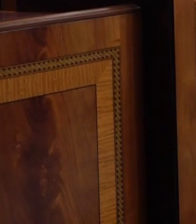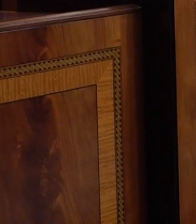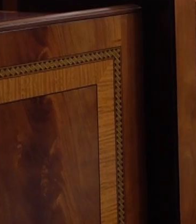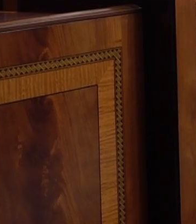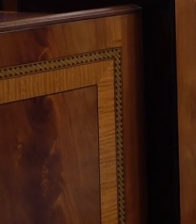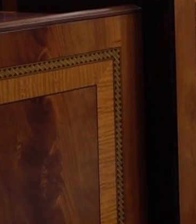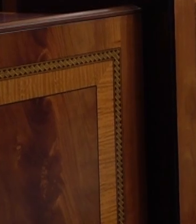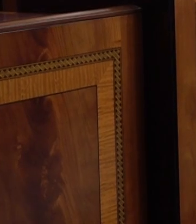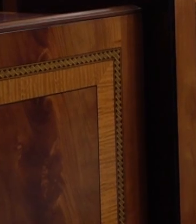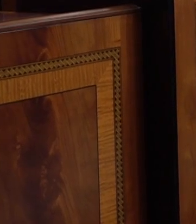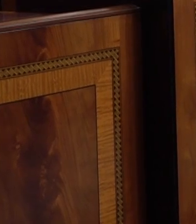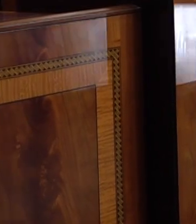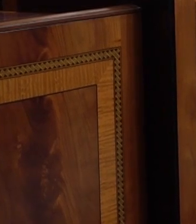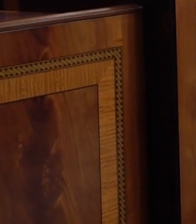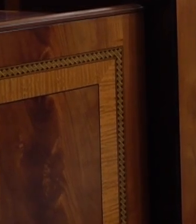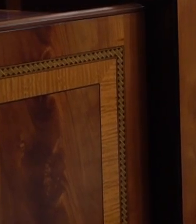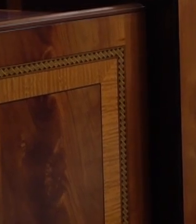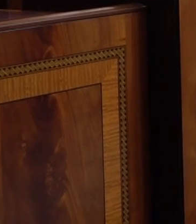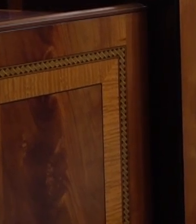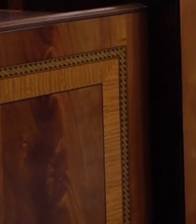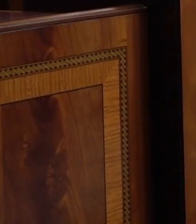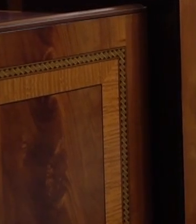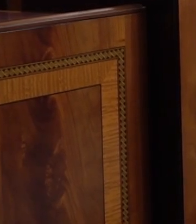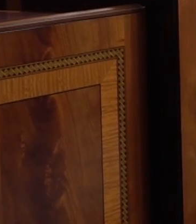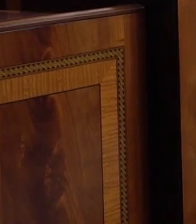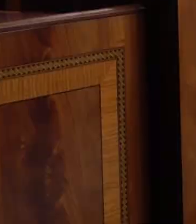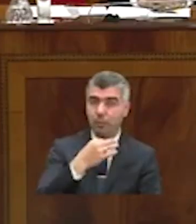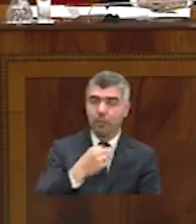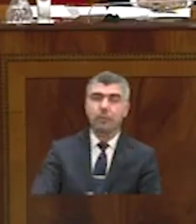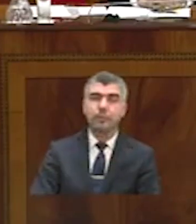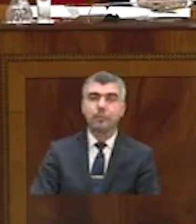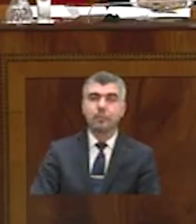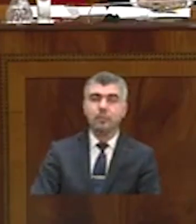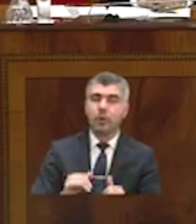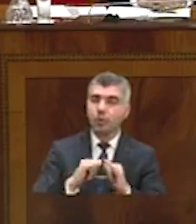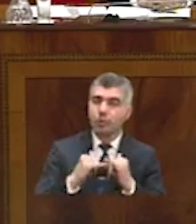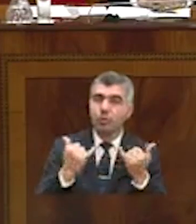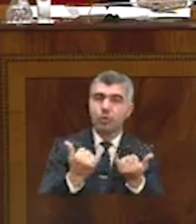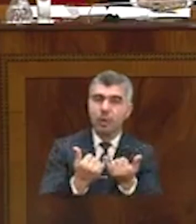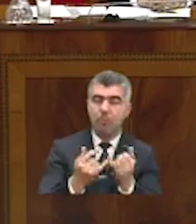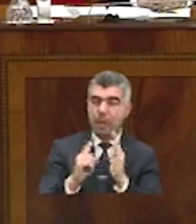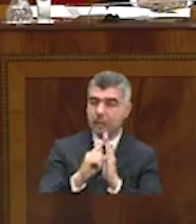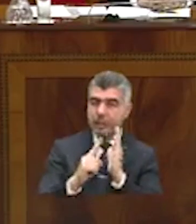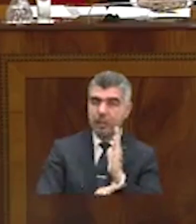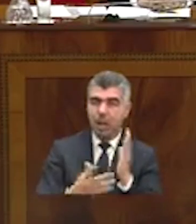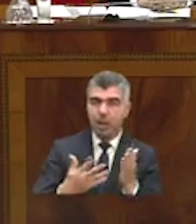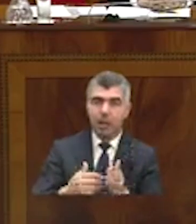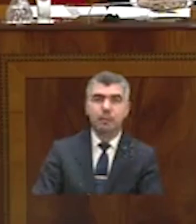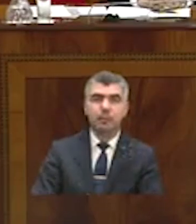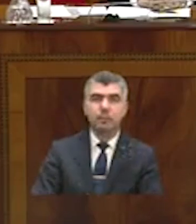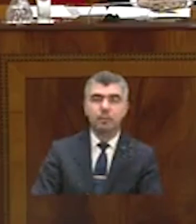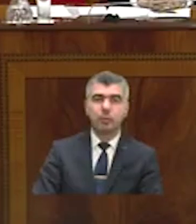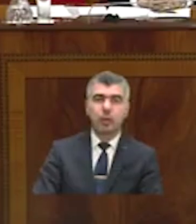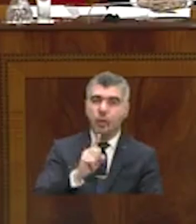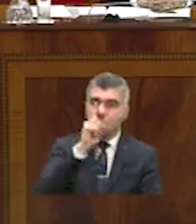الملفات. احنا كيف قلت هناك اجتماعات اللي غتم هذا الأسبوع،